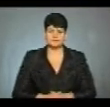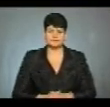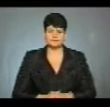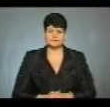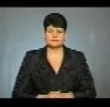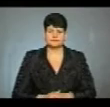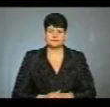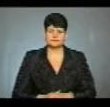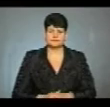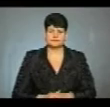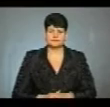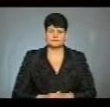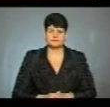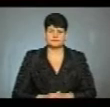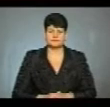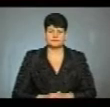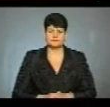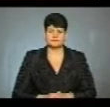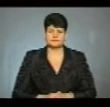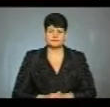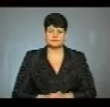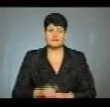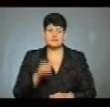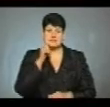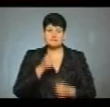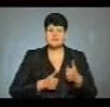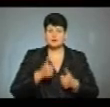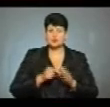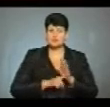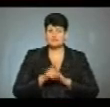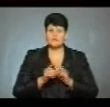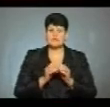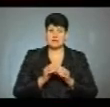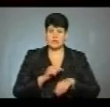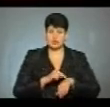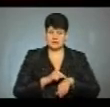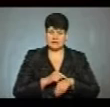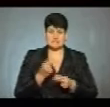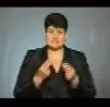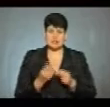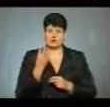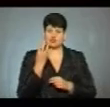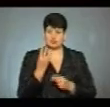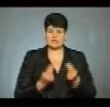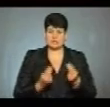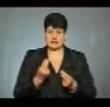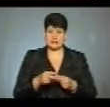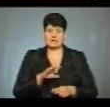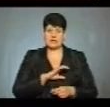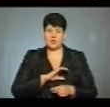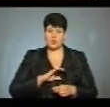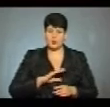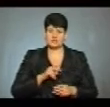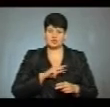на Суспільному. Тернопіль. Завтра змагання розпочнуться о 10-й годині. Зіграють 4 гри. Нагородження відбудеться